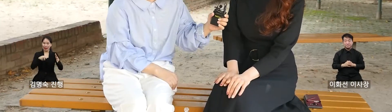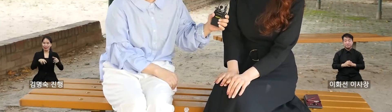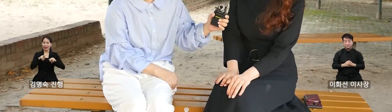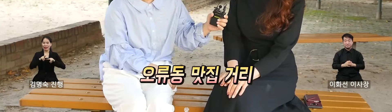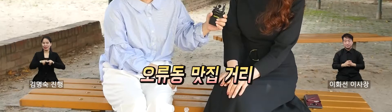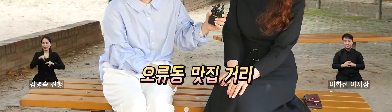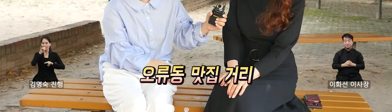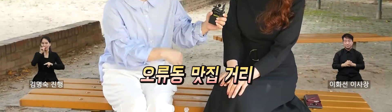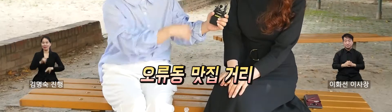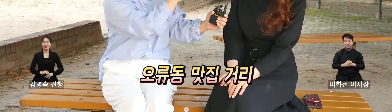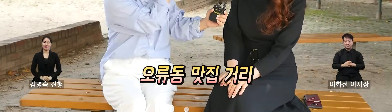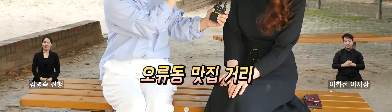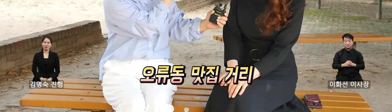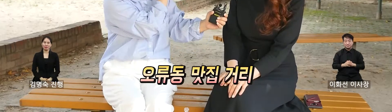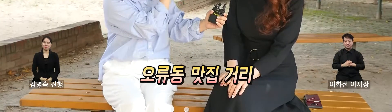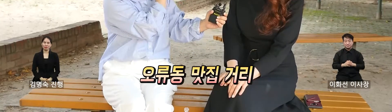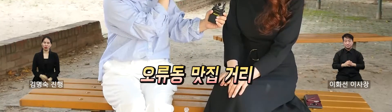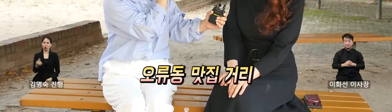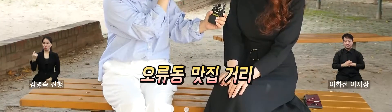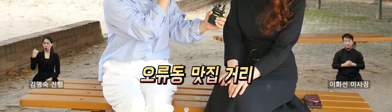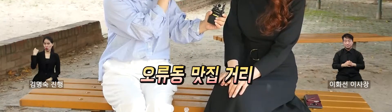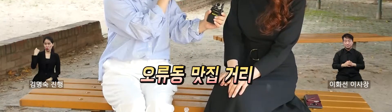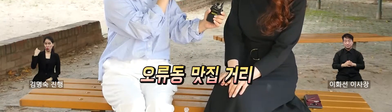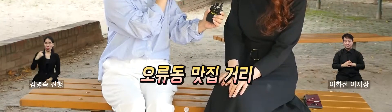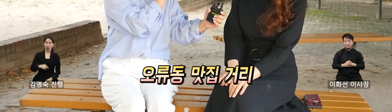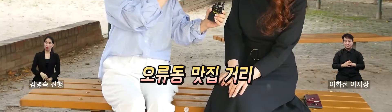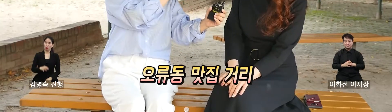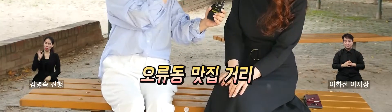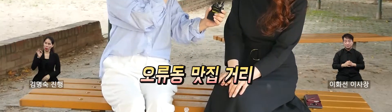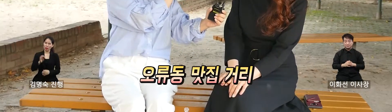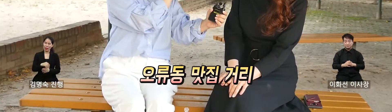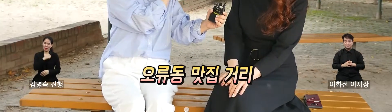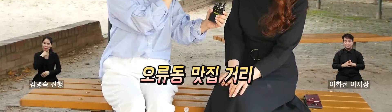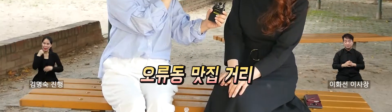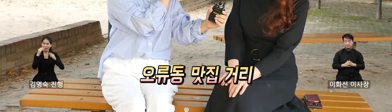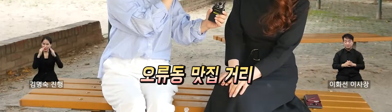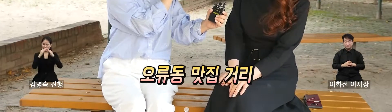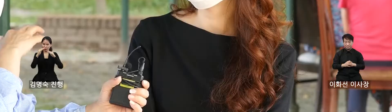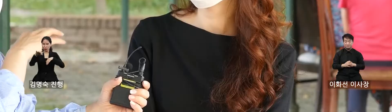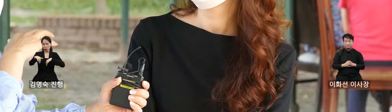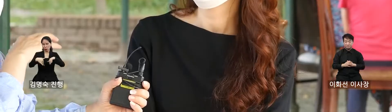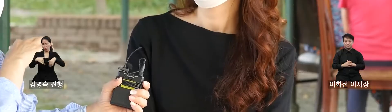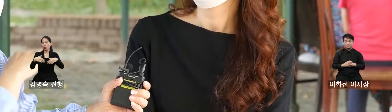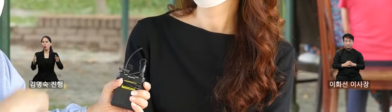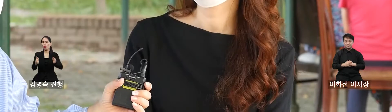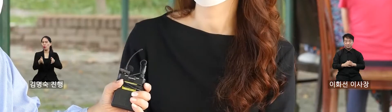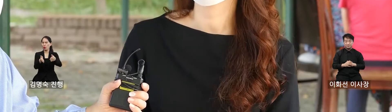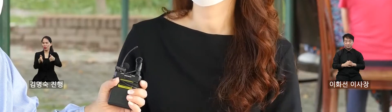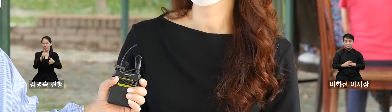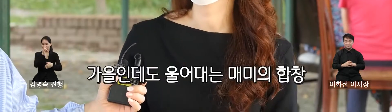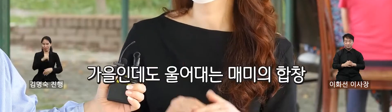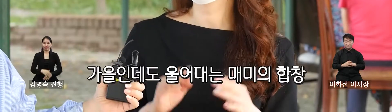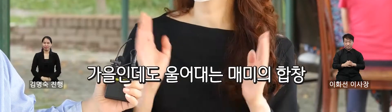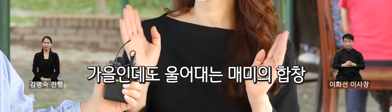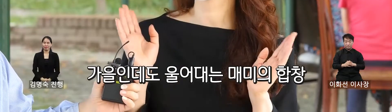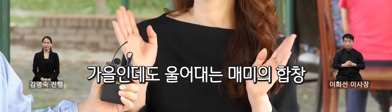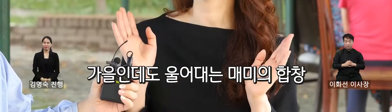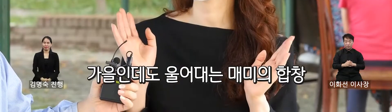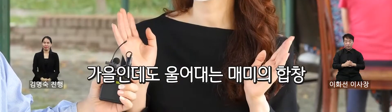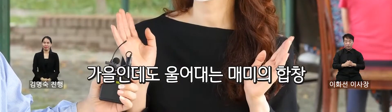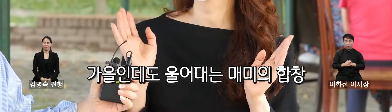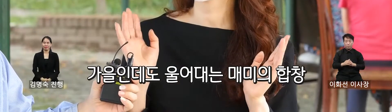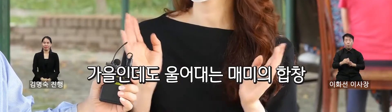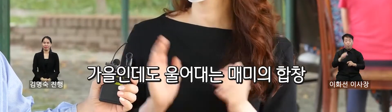좀 들어와 있는데 또 이 뒤쪽이 네. 그 맛집 골목. 그렇죠. 네. 여기가 지금